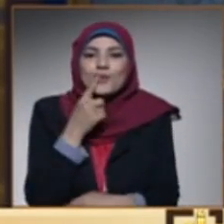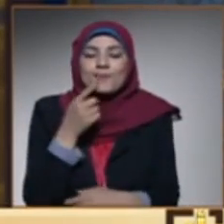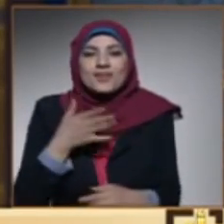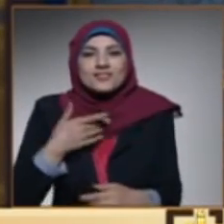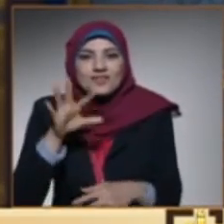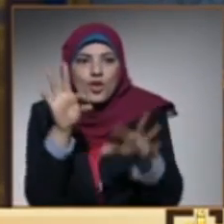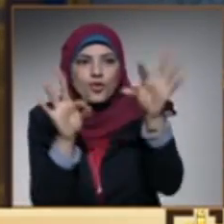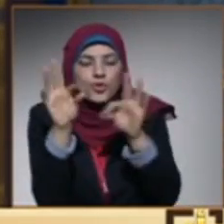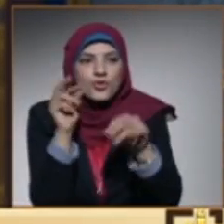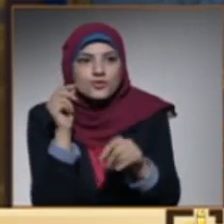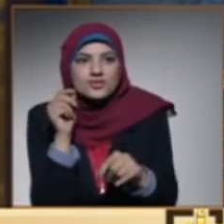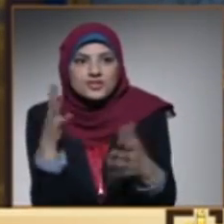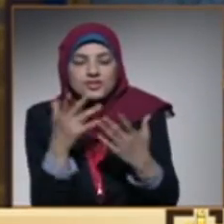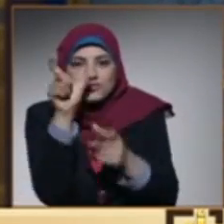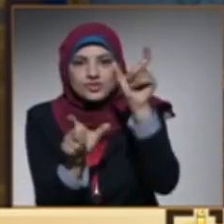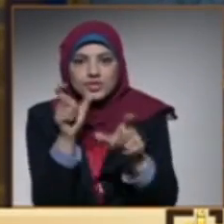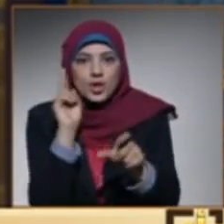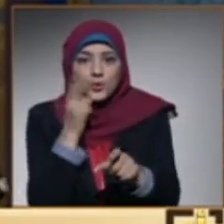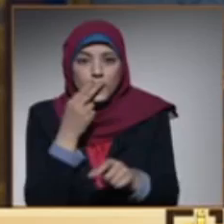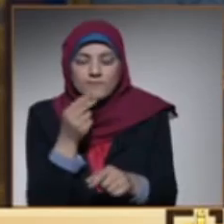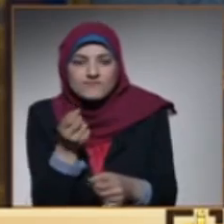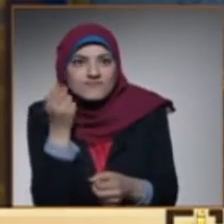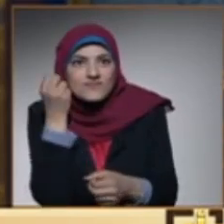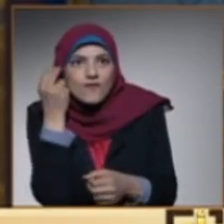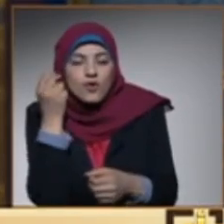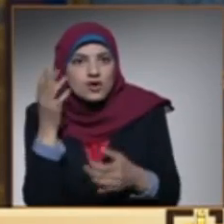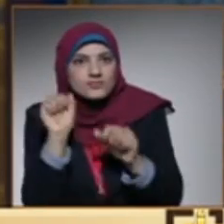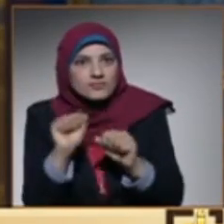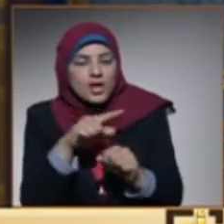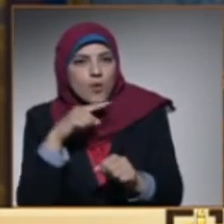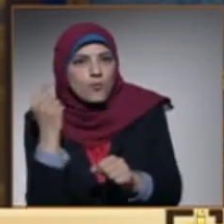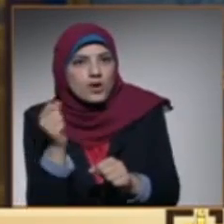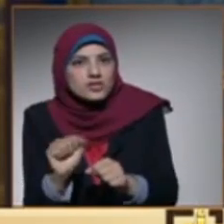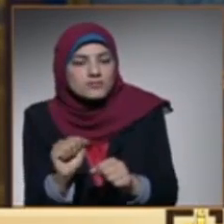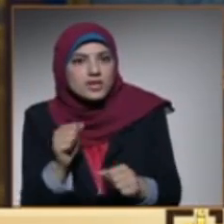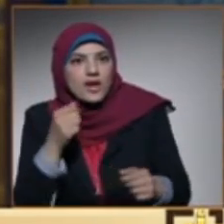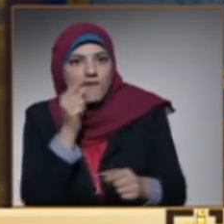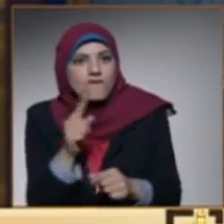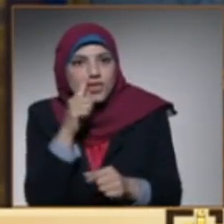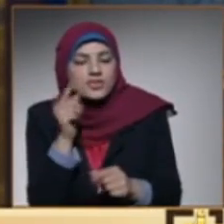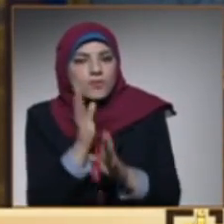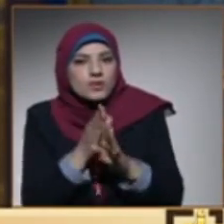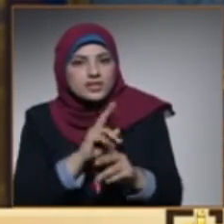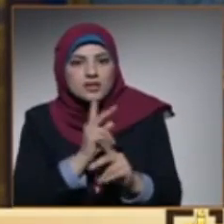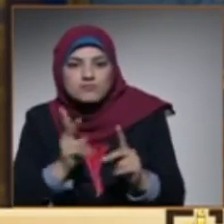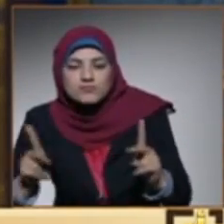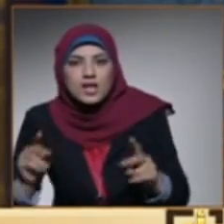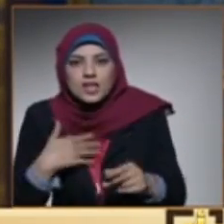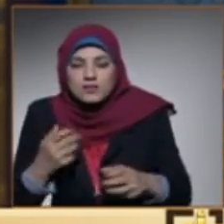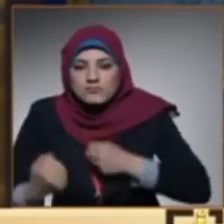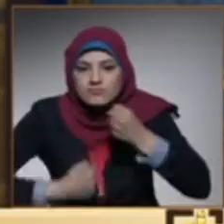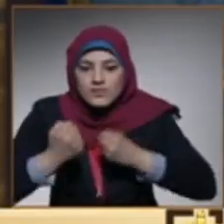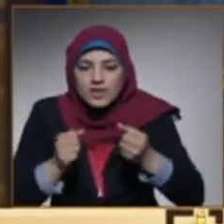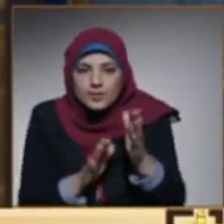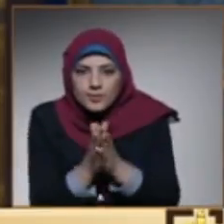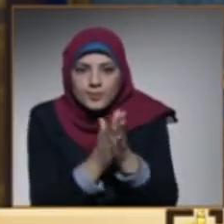عندهم مواهب اللي عندهم حاجة كويسة ننميها، ويبدأوا يدربوا الناس اللي هي لسه بتطلع جديد لسه عايزة تنمي المواهب